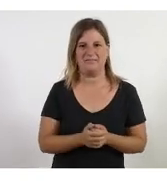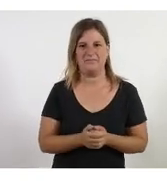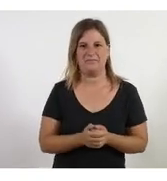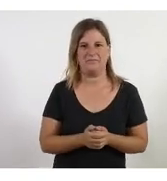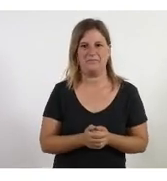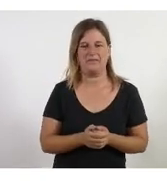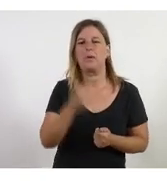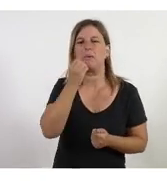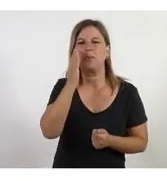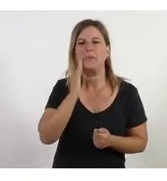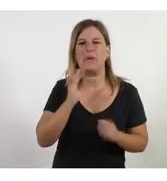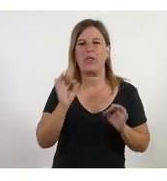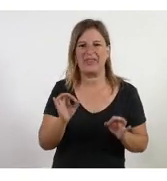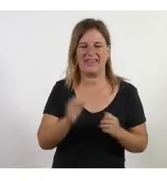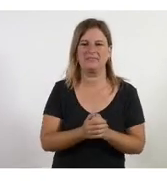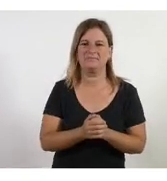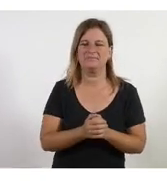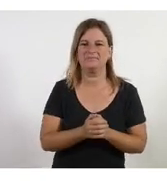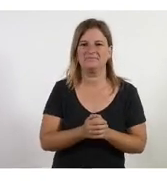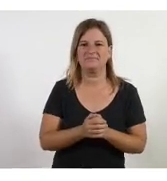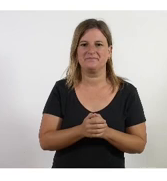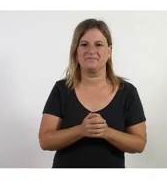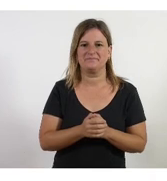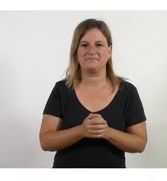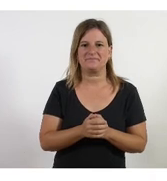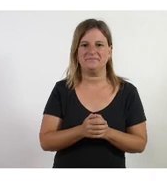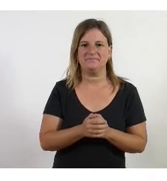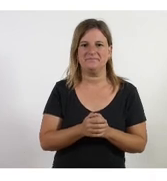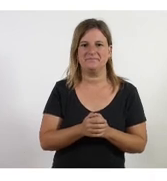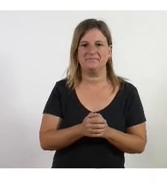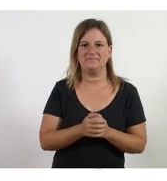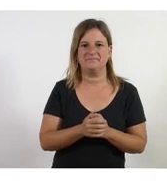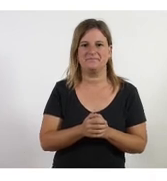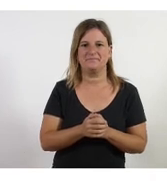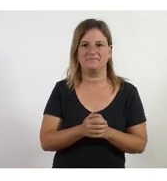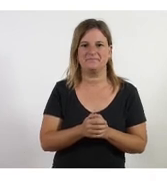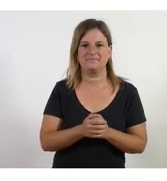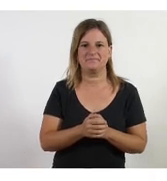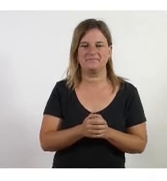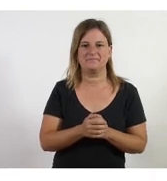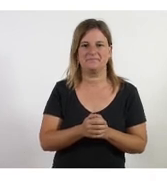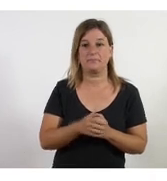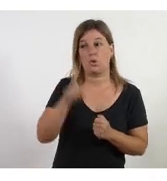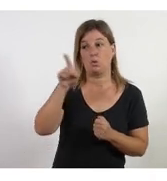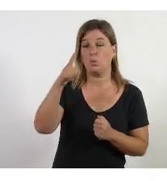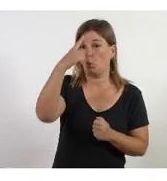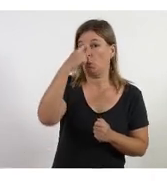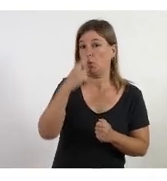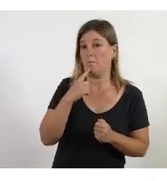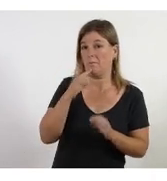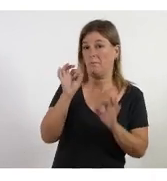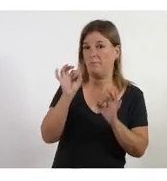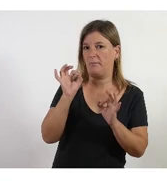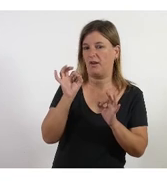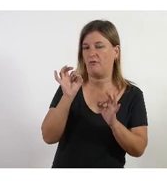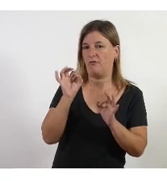Enric. Molt bon dia, Mercè. Si et sembla, com tu, el teu perfil, jo crec que toques